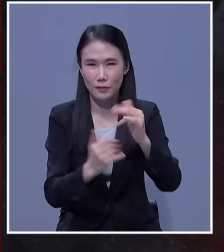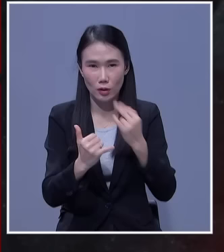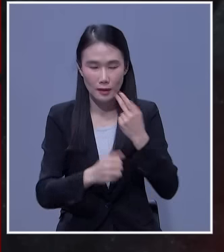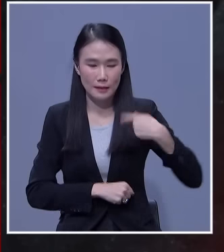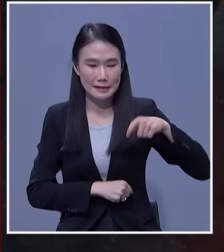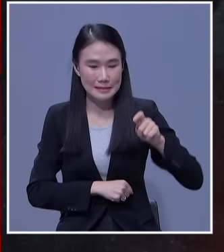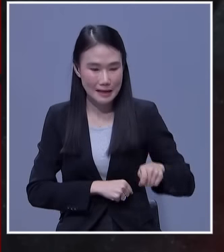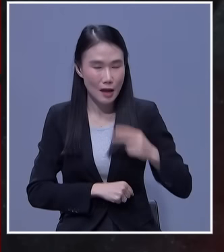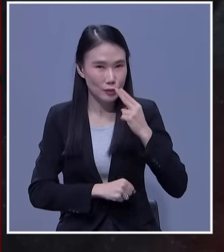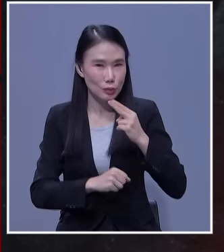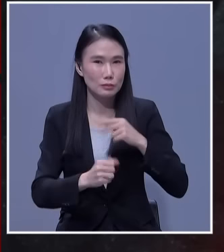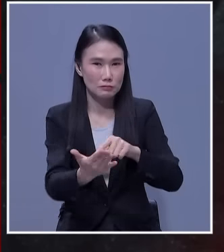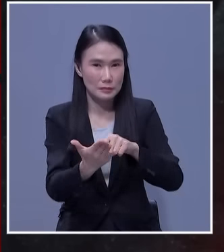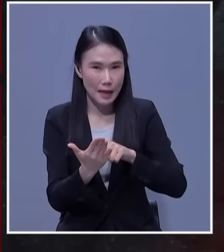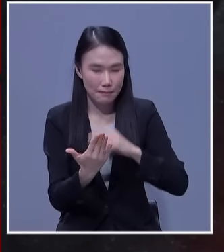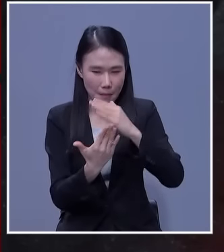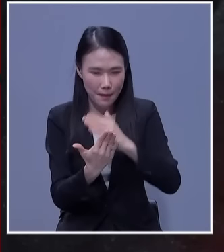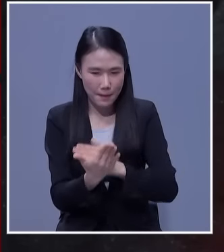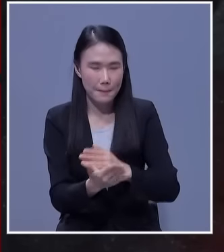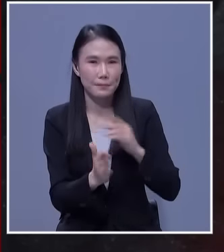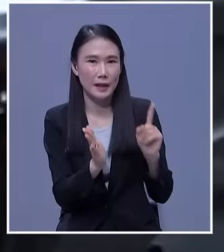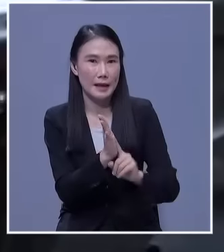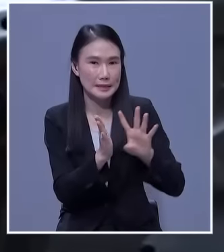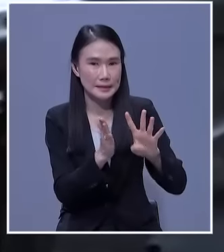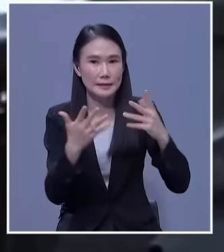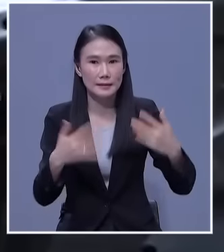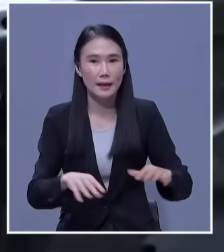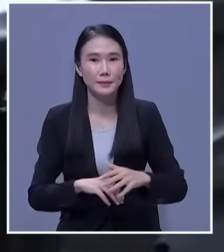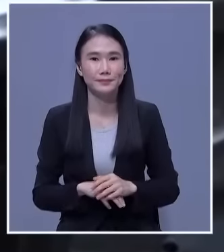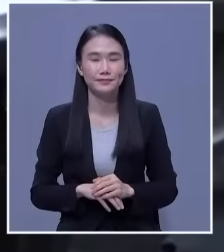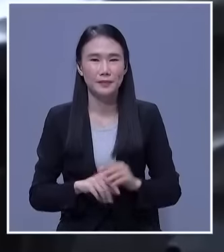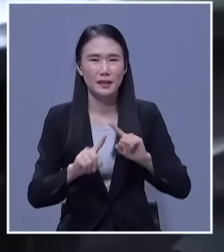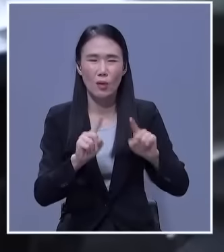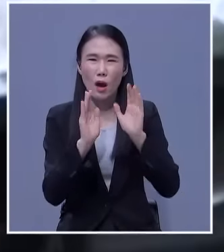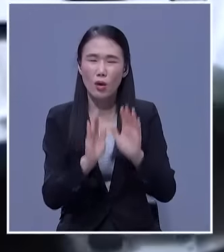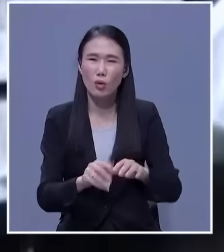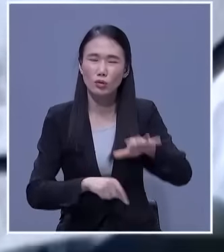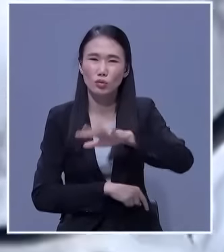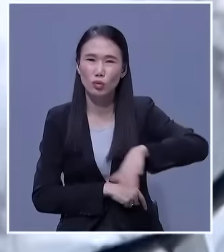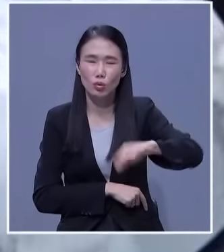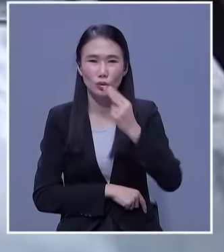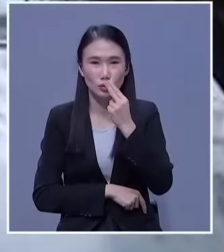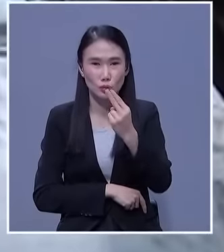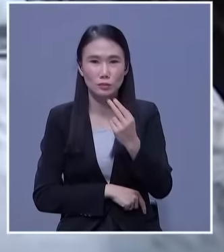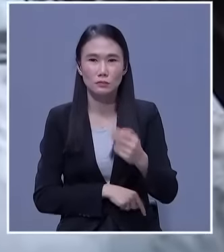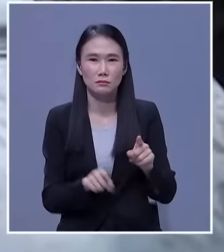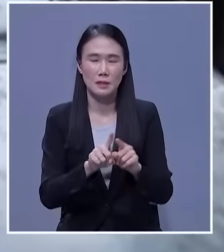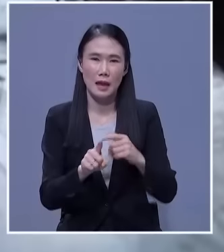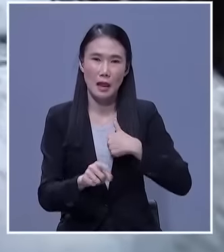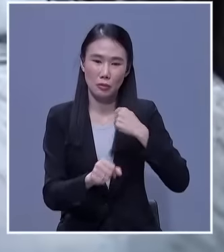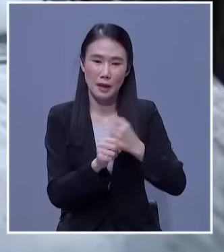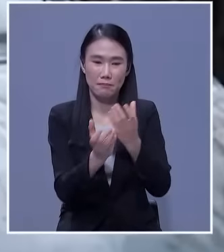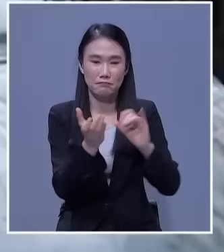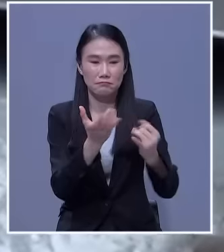าลไต่สวนมูลฟ้องคดีนายตำรวจตัดต่อเทปครั้งที่4แล้วสิส่วนกรณีที่หลายคนมองว่าเรื่องที่ตัวเองทำไม่เหมาะสมในจริย